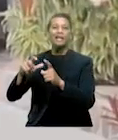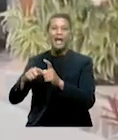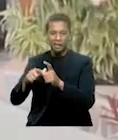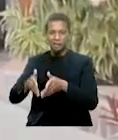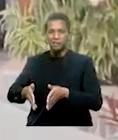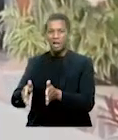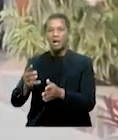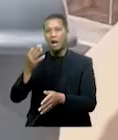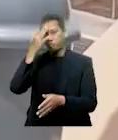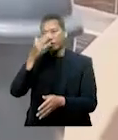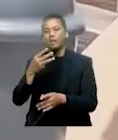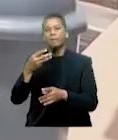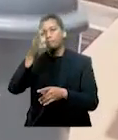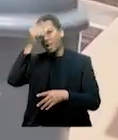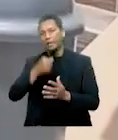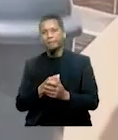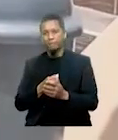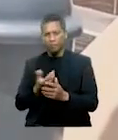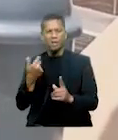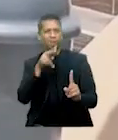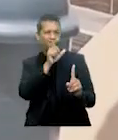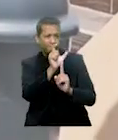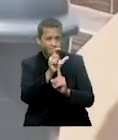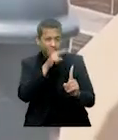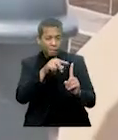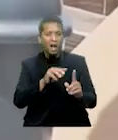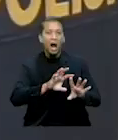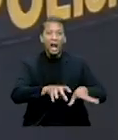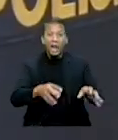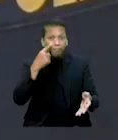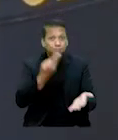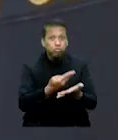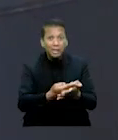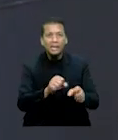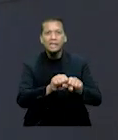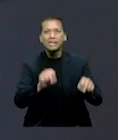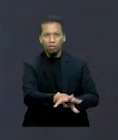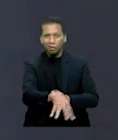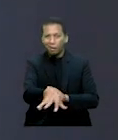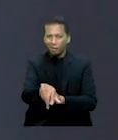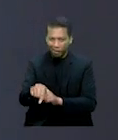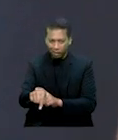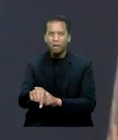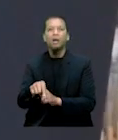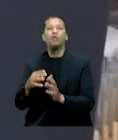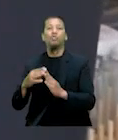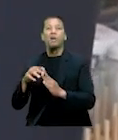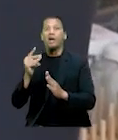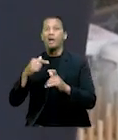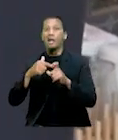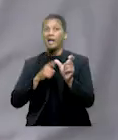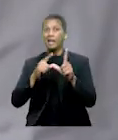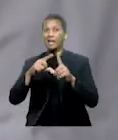Bali. Selama satu jam penyidik KPK mencari alat bukti dugaan korupsi pengadaan sistem proteksi TKI di Kementerian Tenaga Kerja di